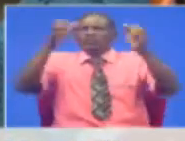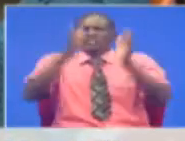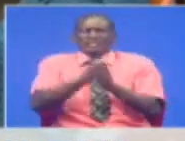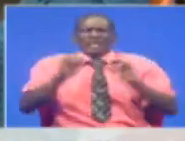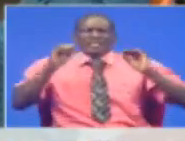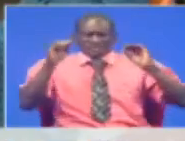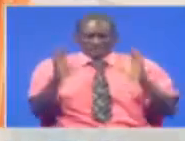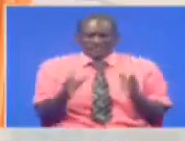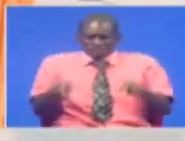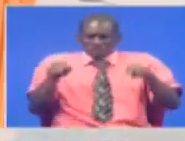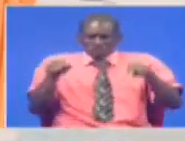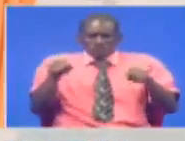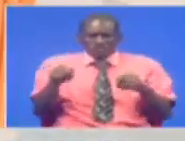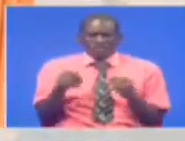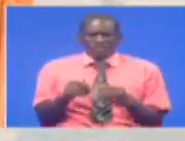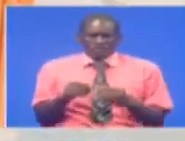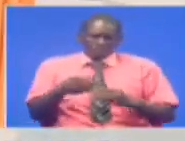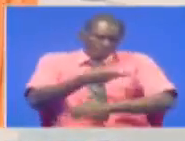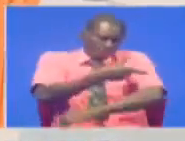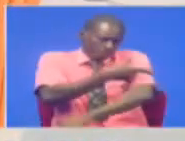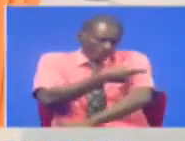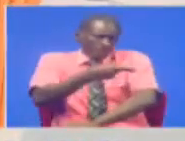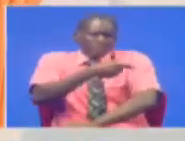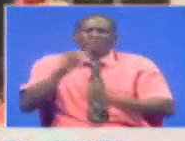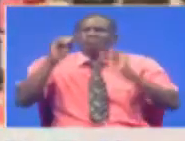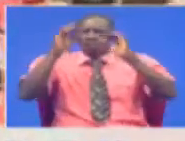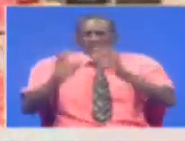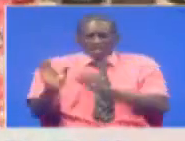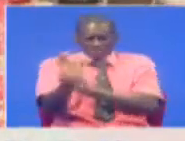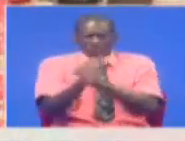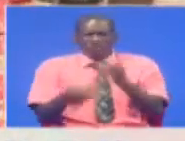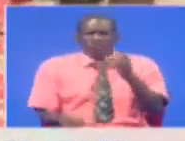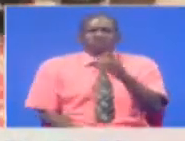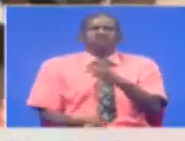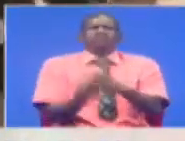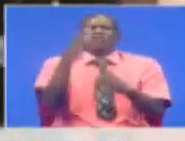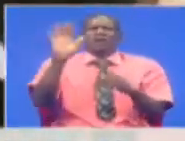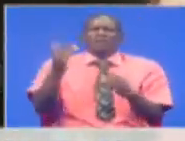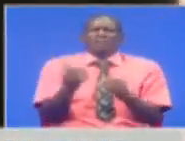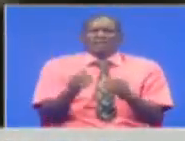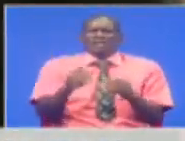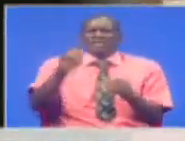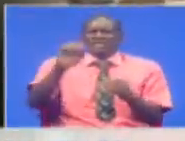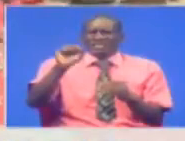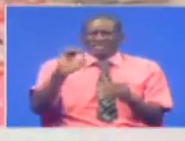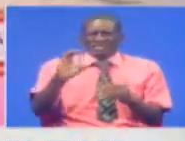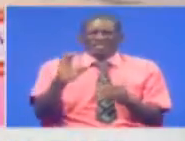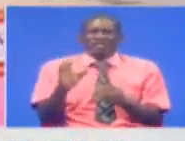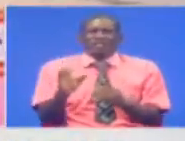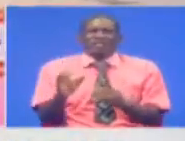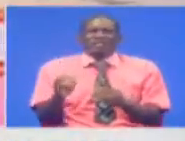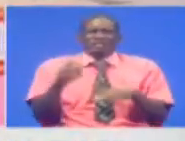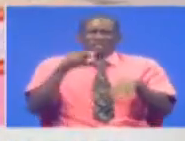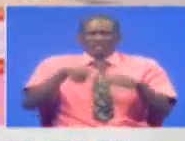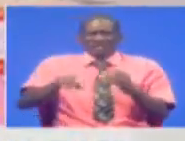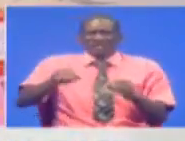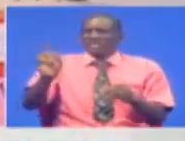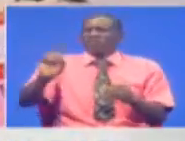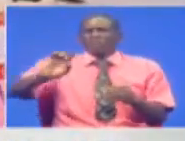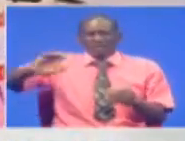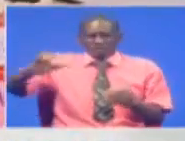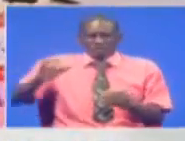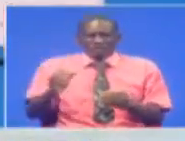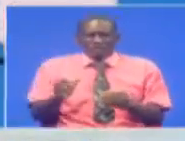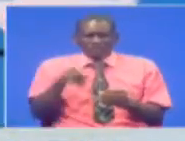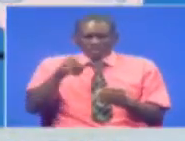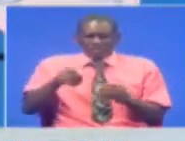mapema leo zoezi la kuwachanja walimu nchini lilizinduliwa na tume ya huduma ya walimu TSC katika kaunti ya Nairobi.